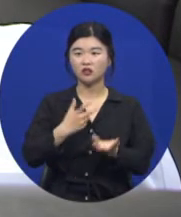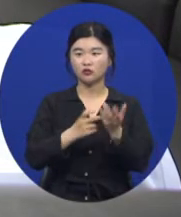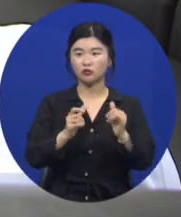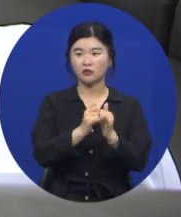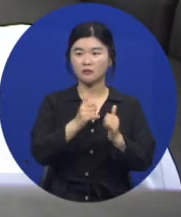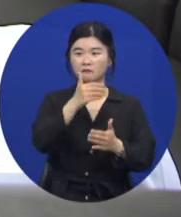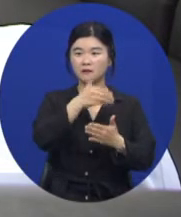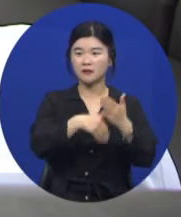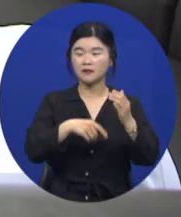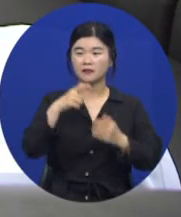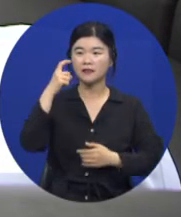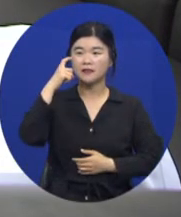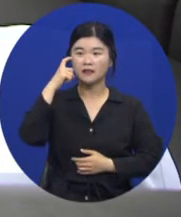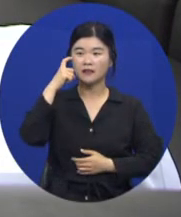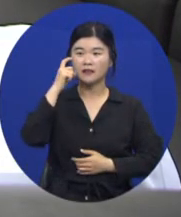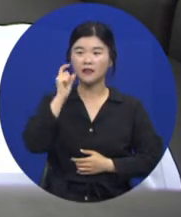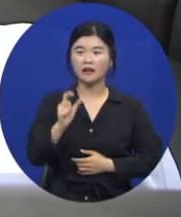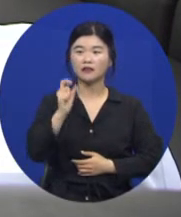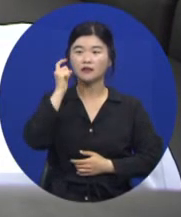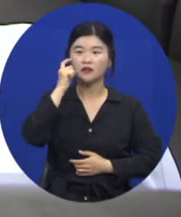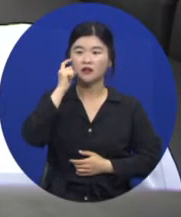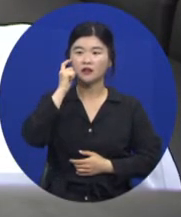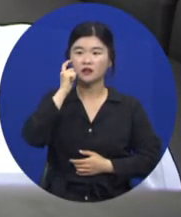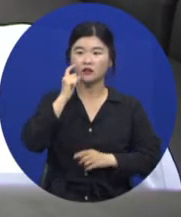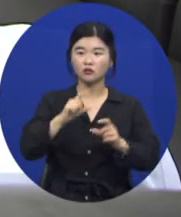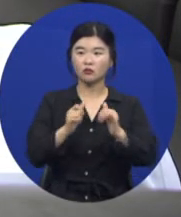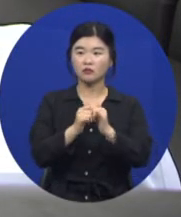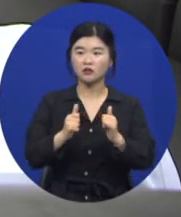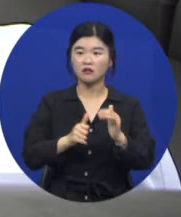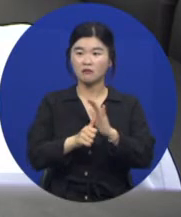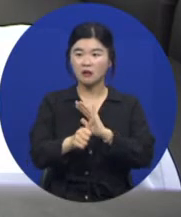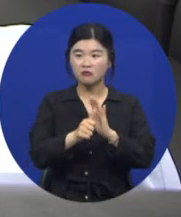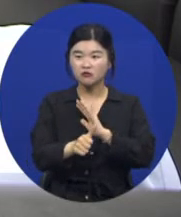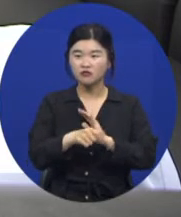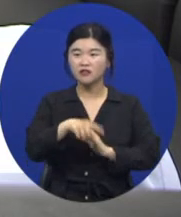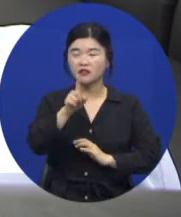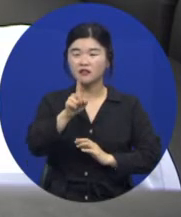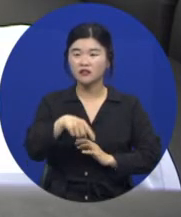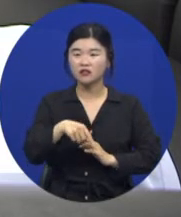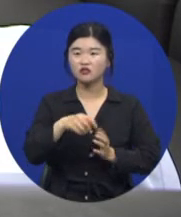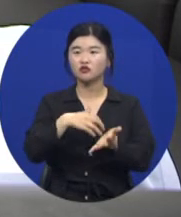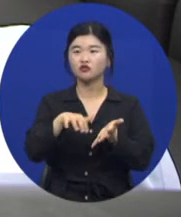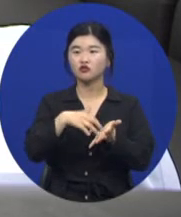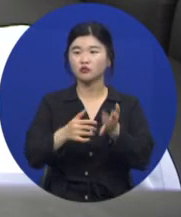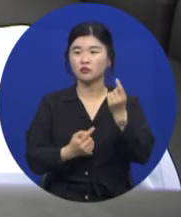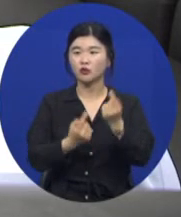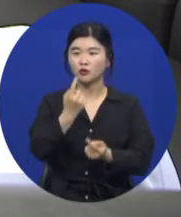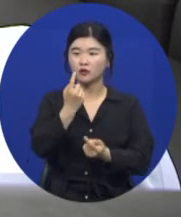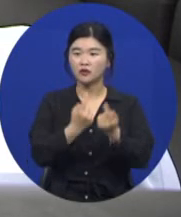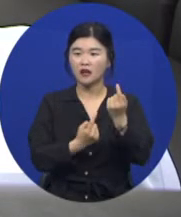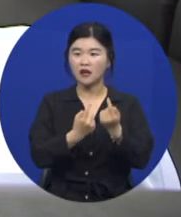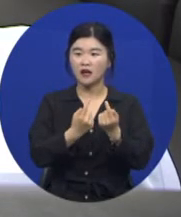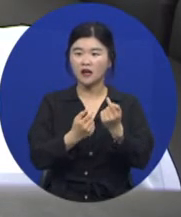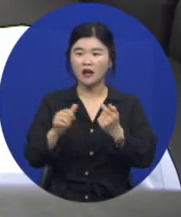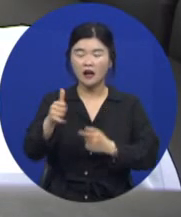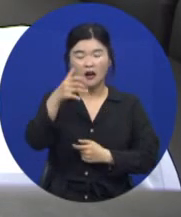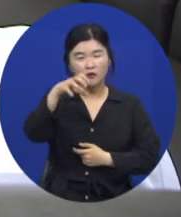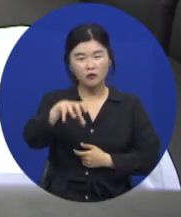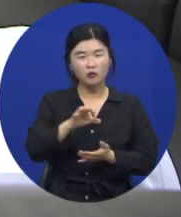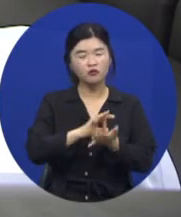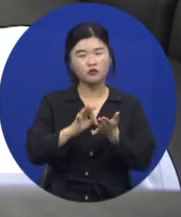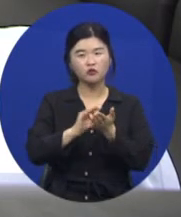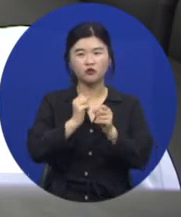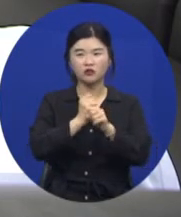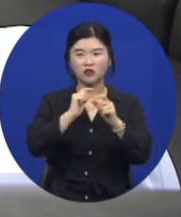놓은 될까요 강하다고 생각합니다 2 갱들이 방만한 풍속 했을까 안에서 항공 을 이용하지 않고 갈 수 있기